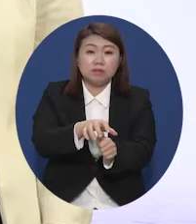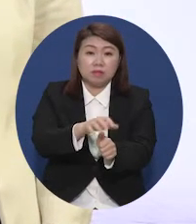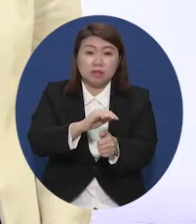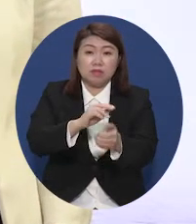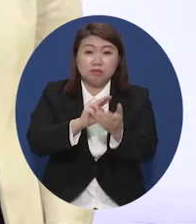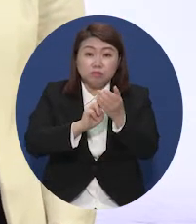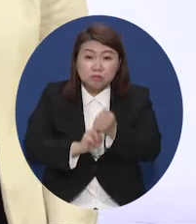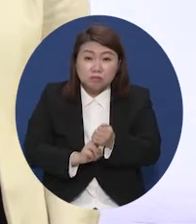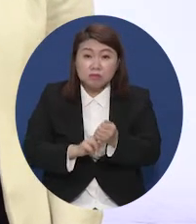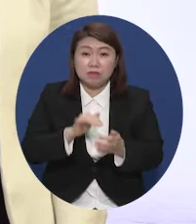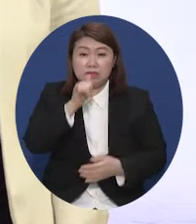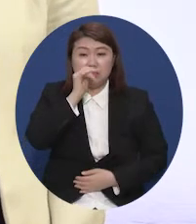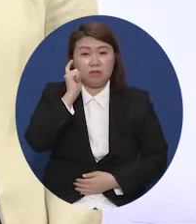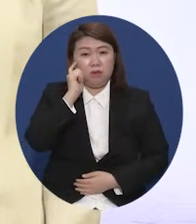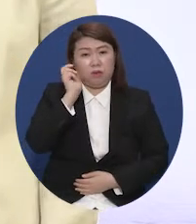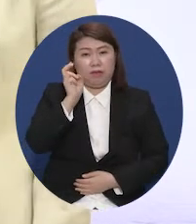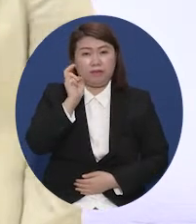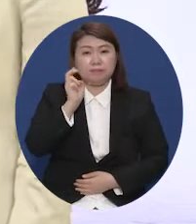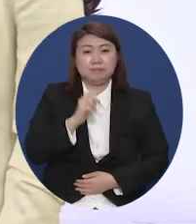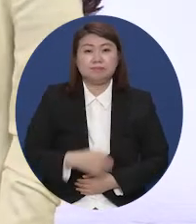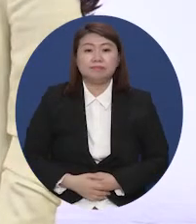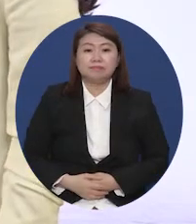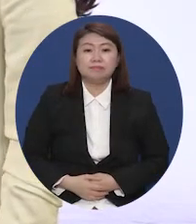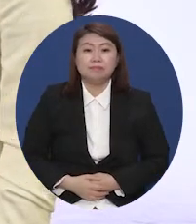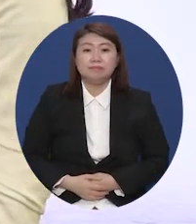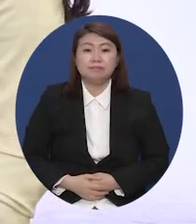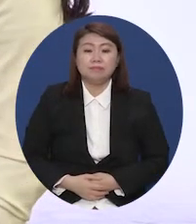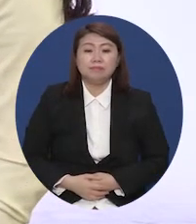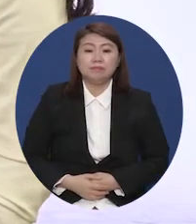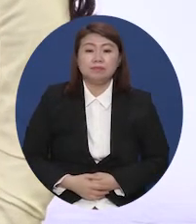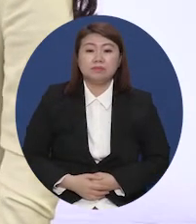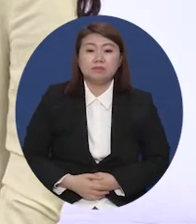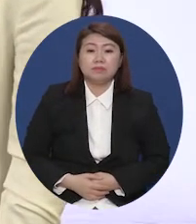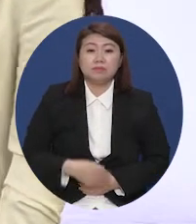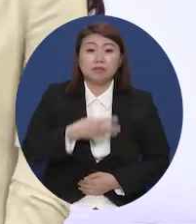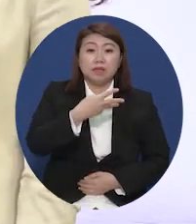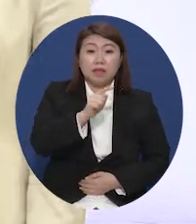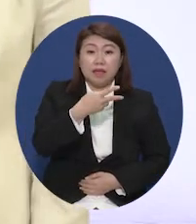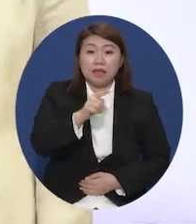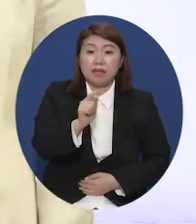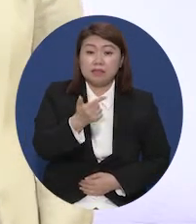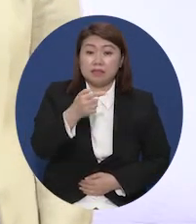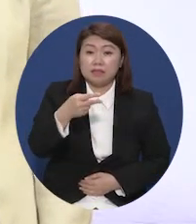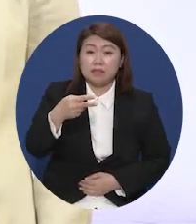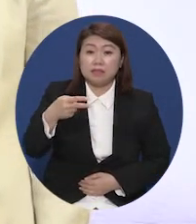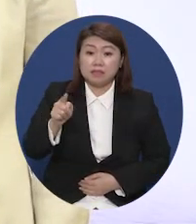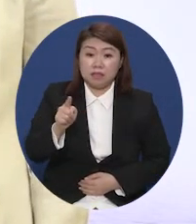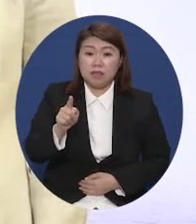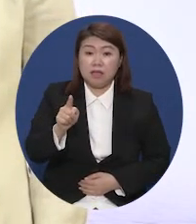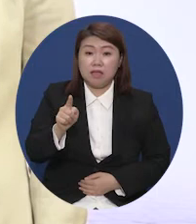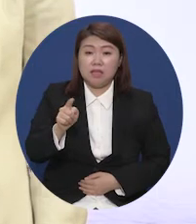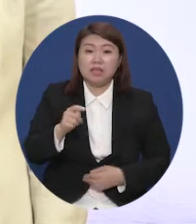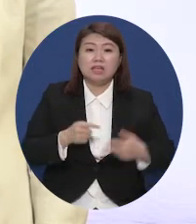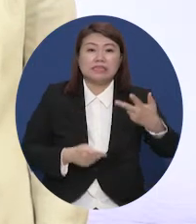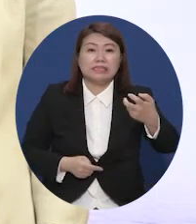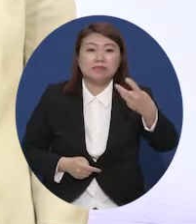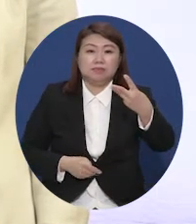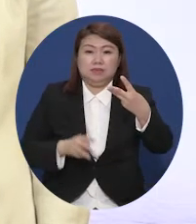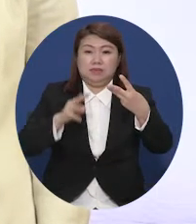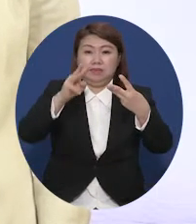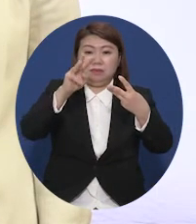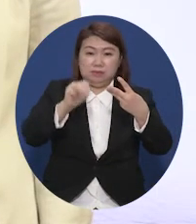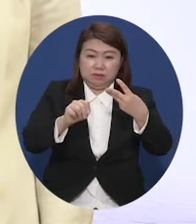연구 결과를 내놓고 있습니다 그 도시의 규모답게 이 라단타의 메인 신전 피라미드의 높이도